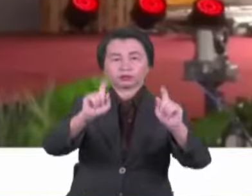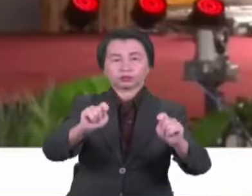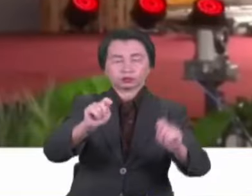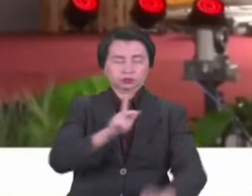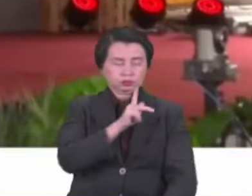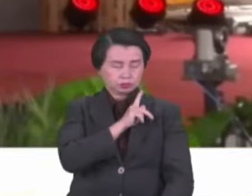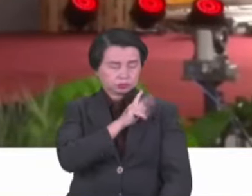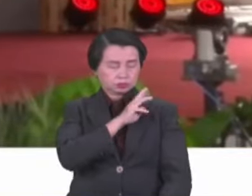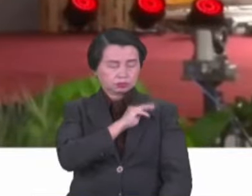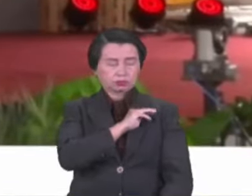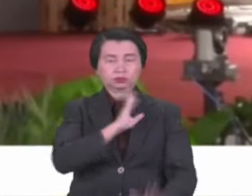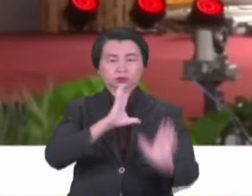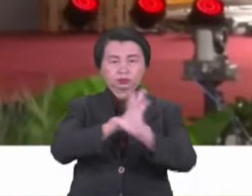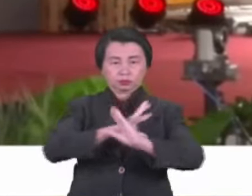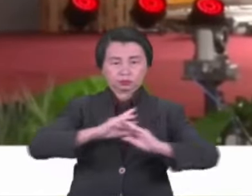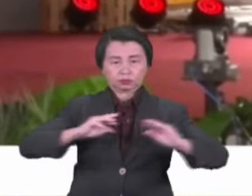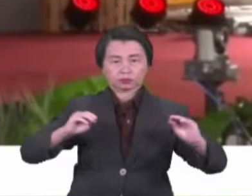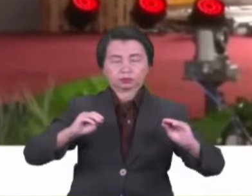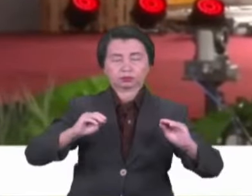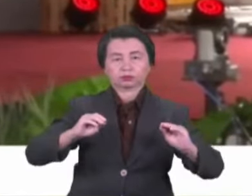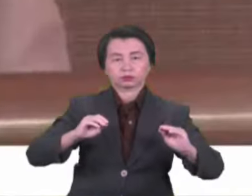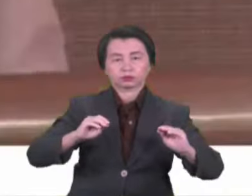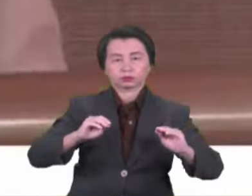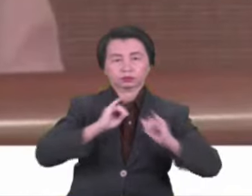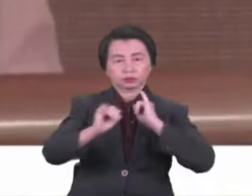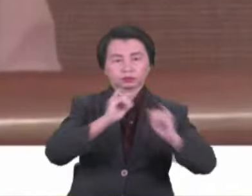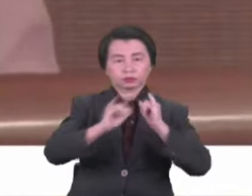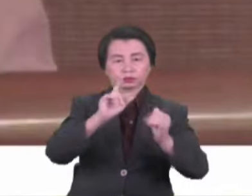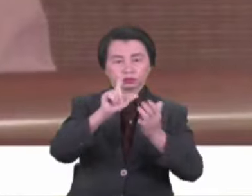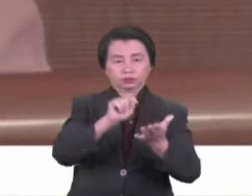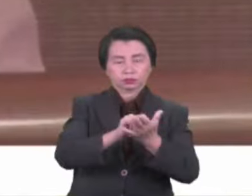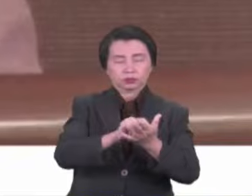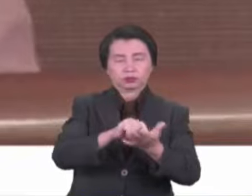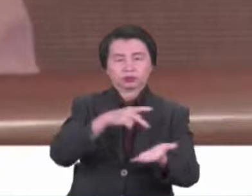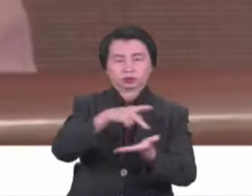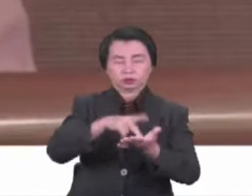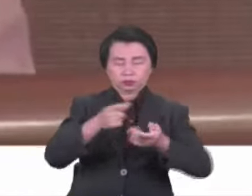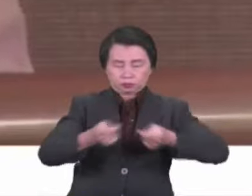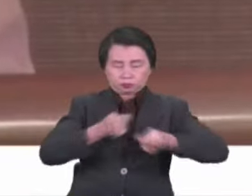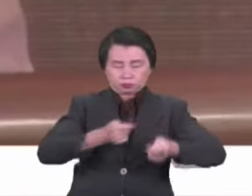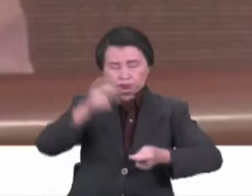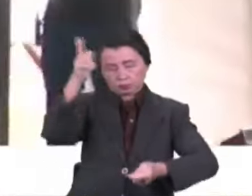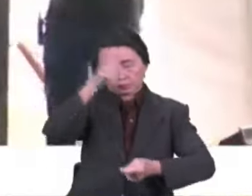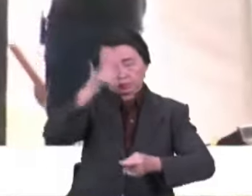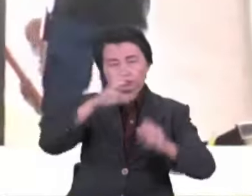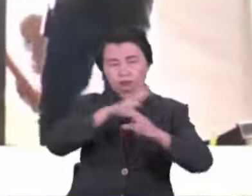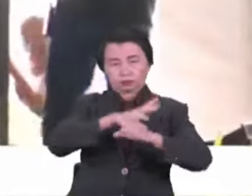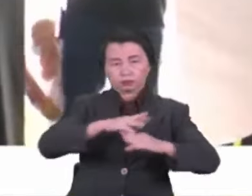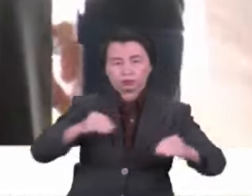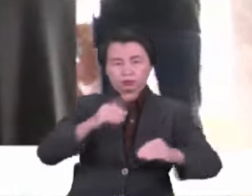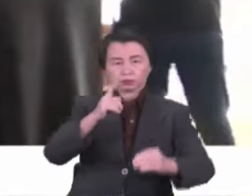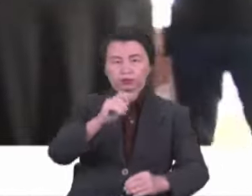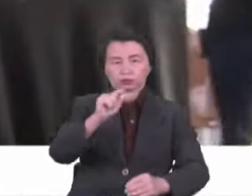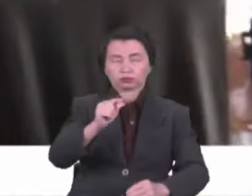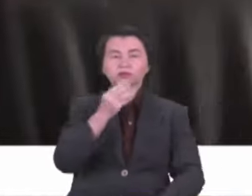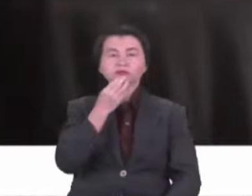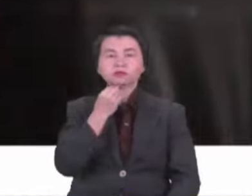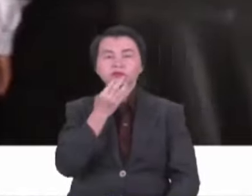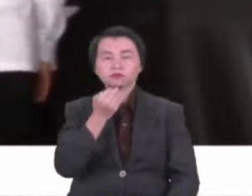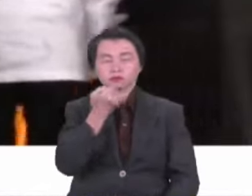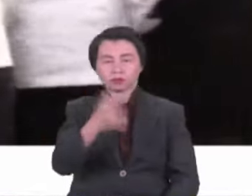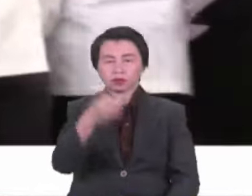Premier Sarawak Datuk Patinggi Tan Sri Abang Johari Tun Openg pada sidang media di Pusat Pentadbiran Kerajaan Sarawak, daerah Tanjung Manis